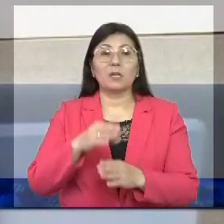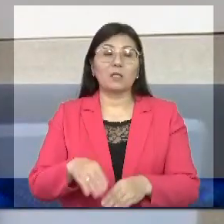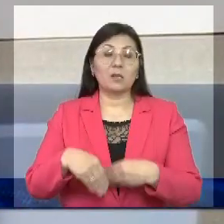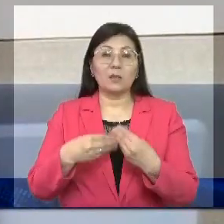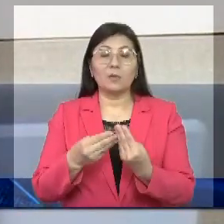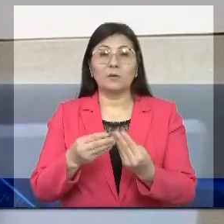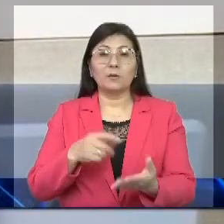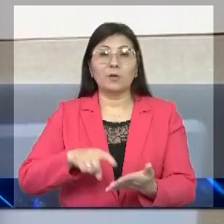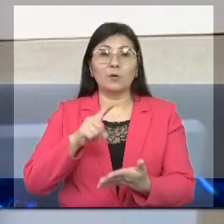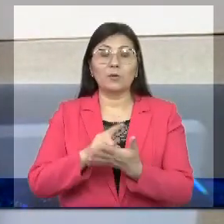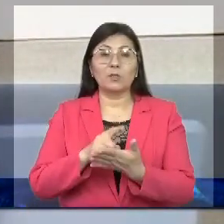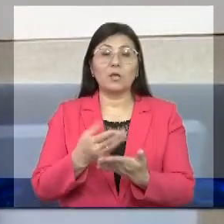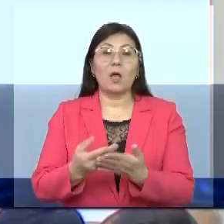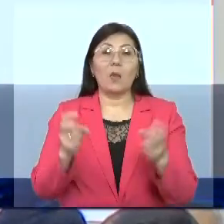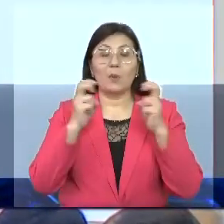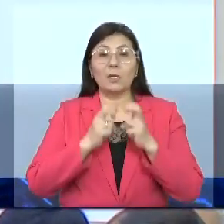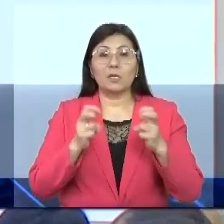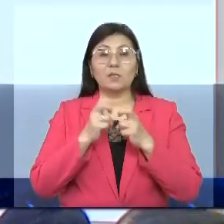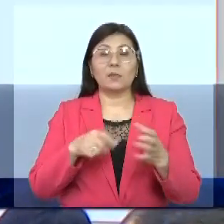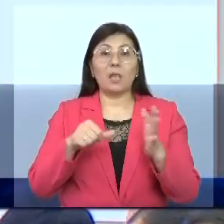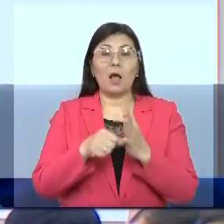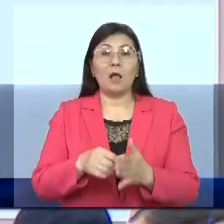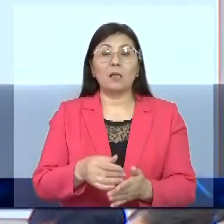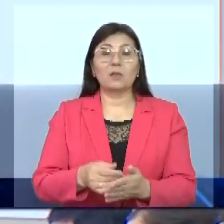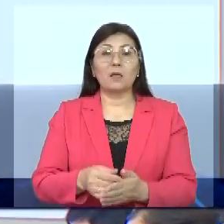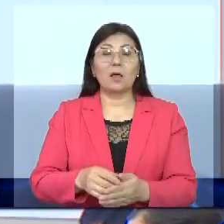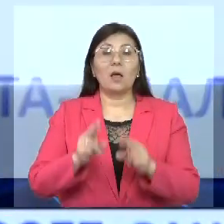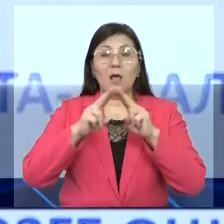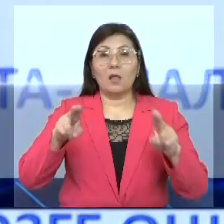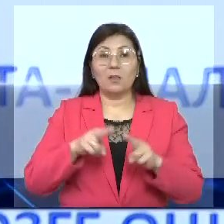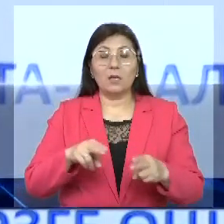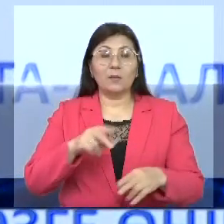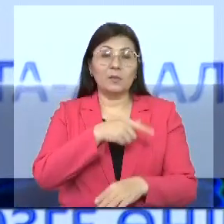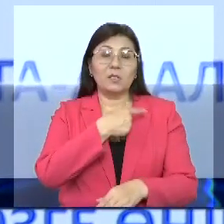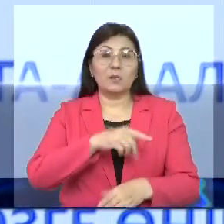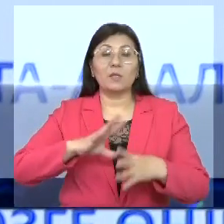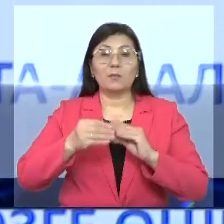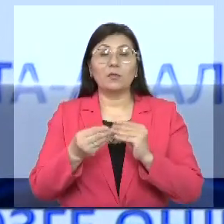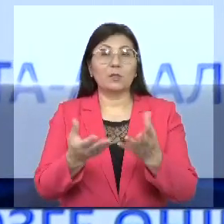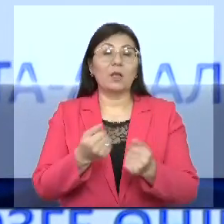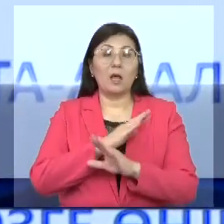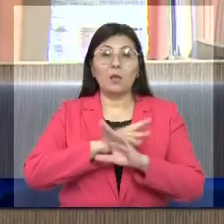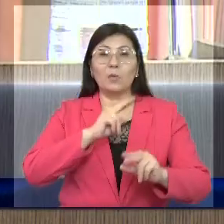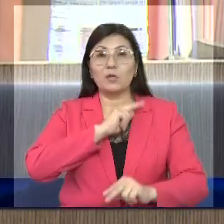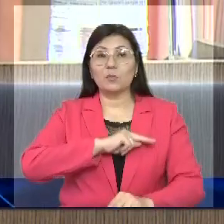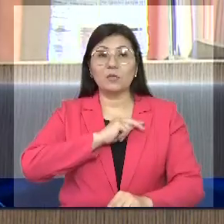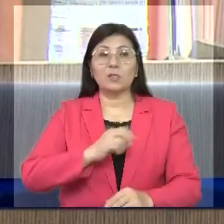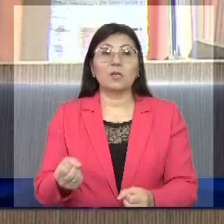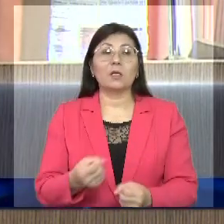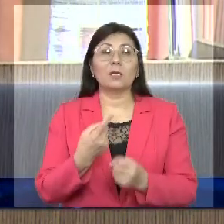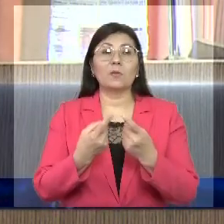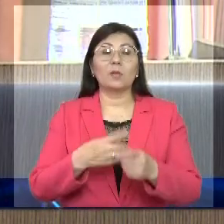ұсыныстар енгізуі тиіс. Биыл тексеру барысында 6 лагердің санитарлық эпидемиологиялық қорытынды алмай жұмыс істеген анықталды.